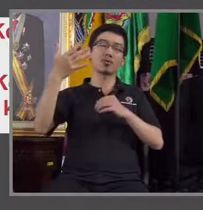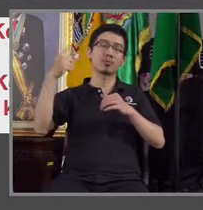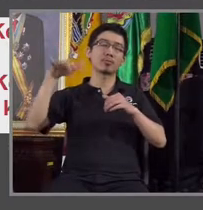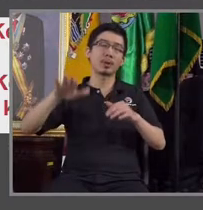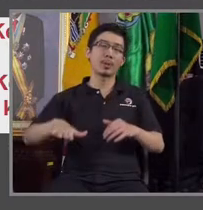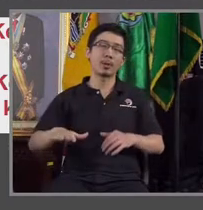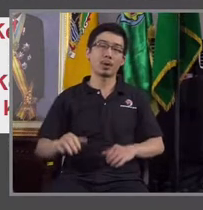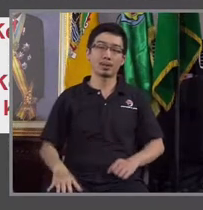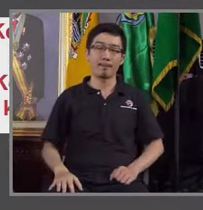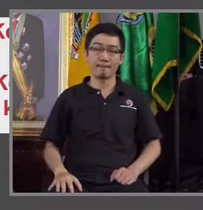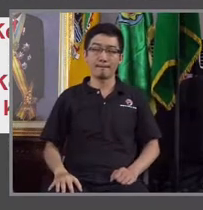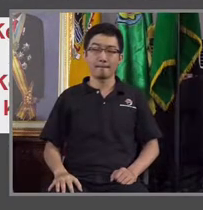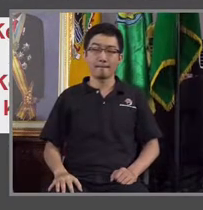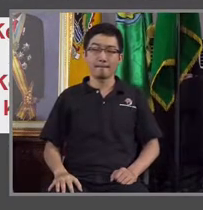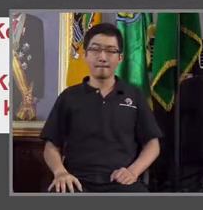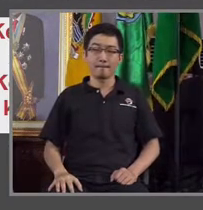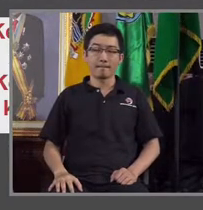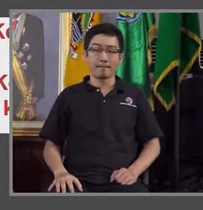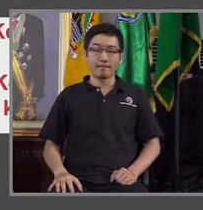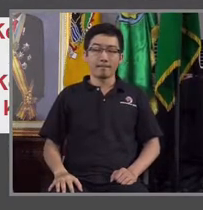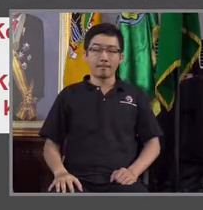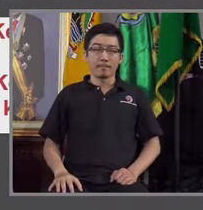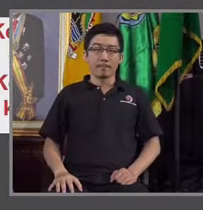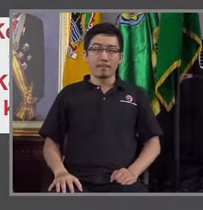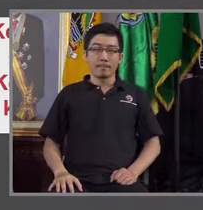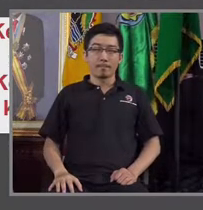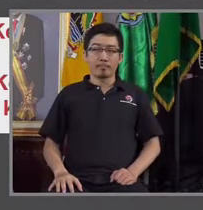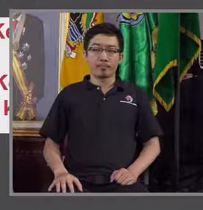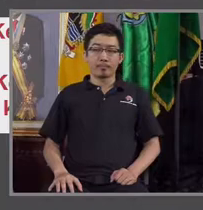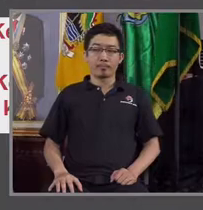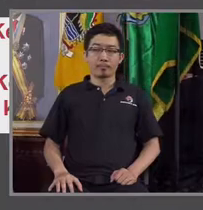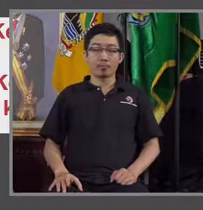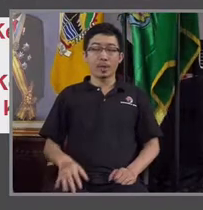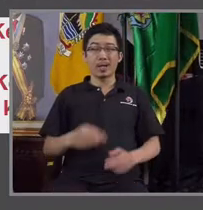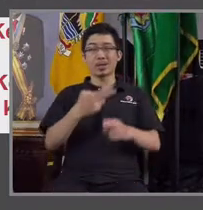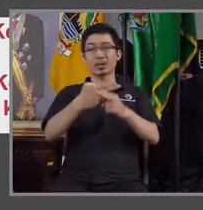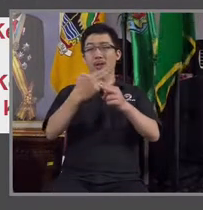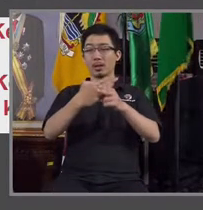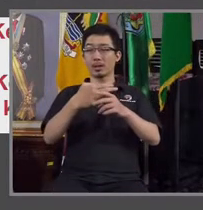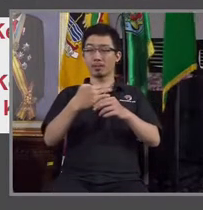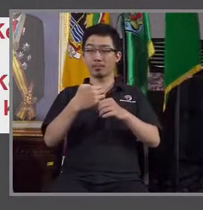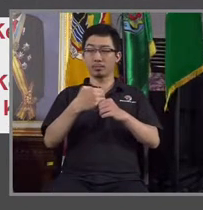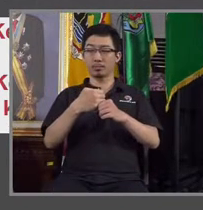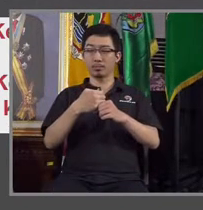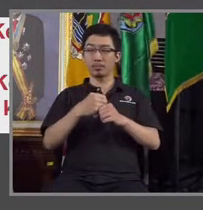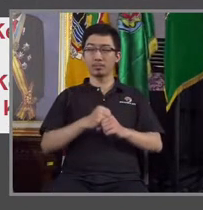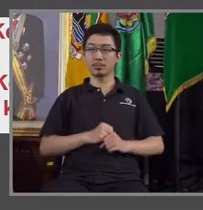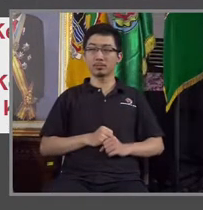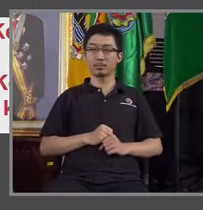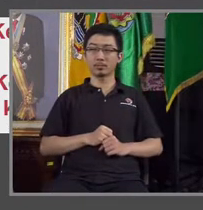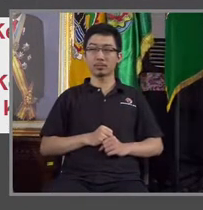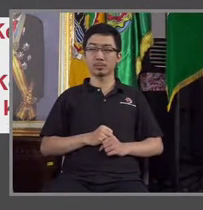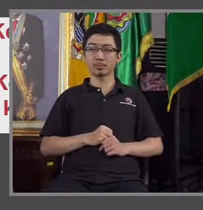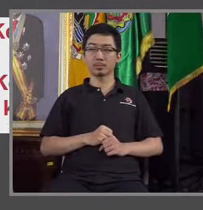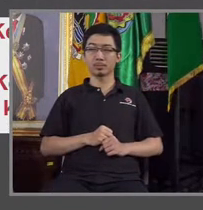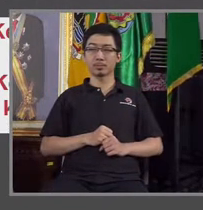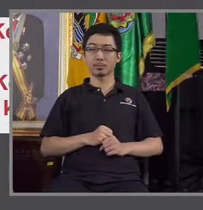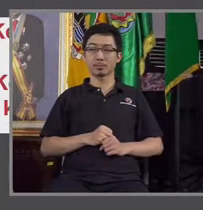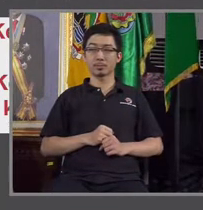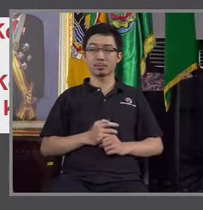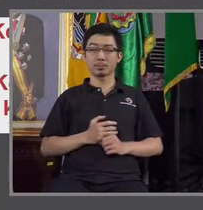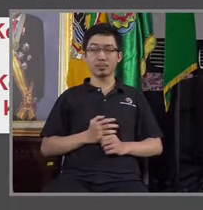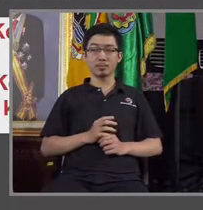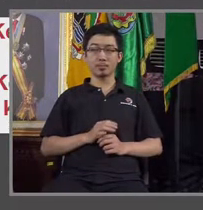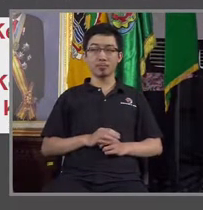Emak dan anak atau berobat di mana dan demikian juga